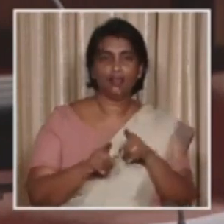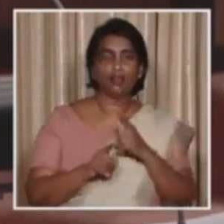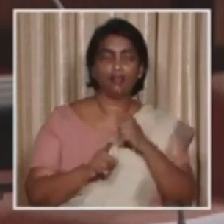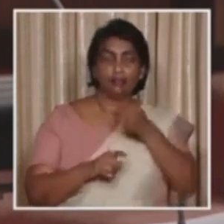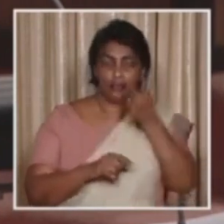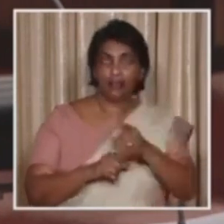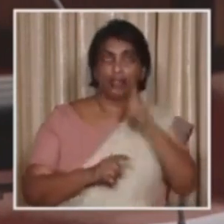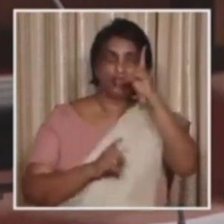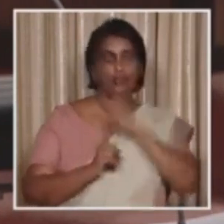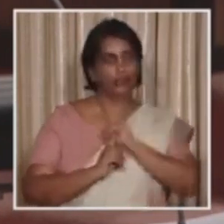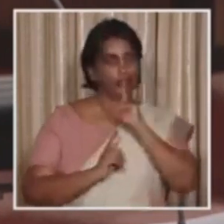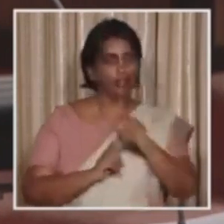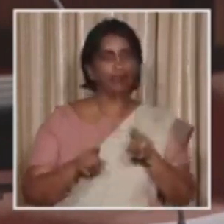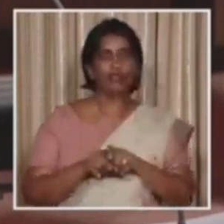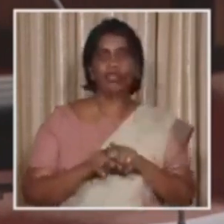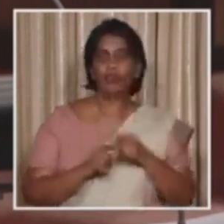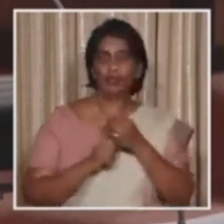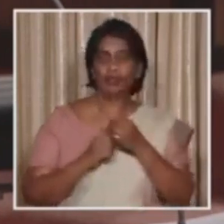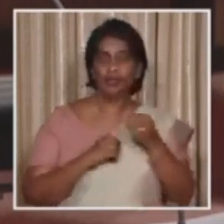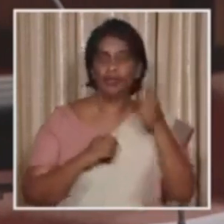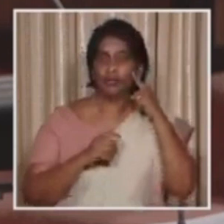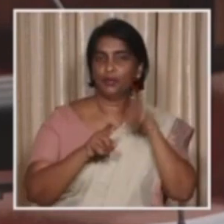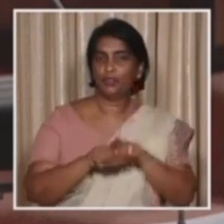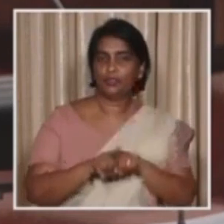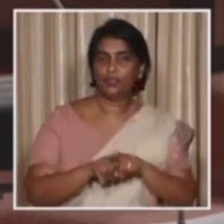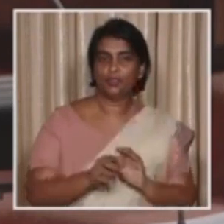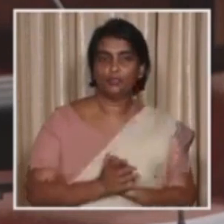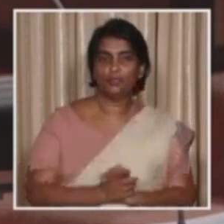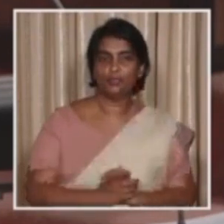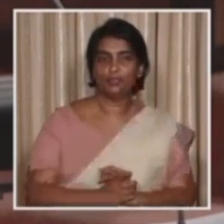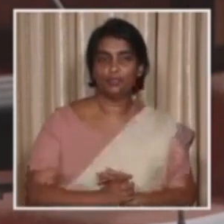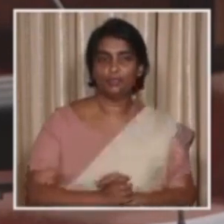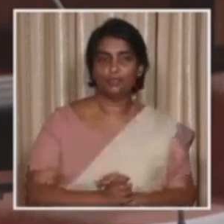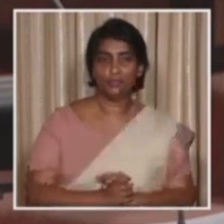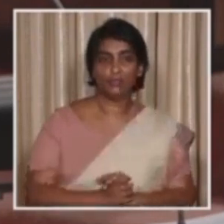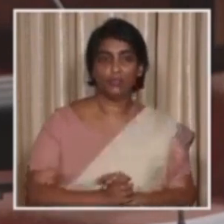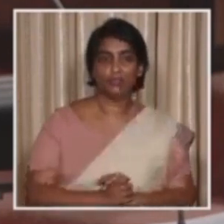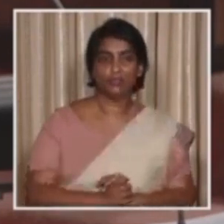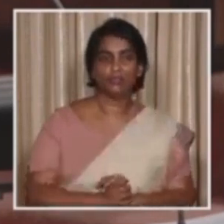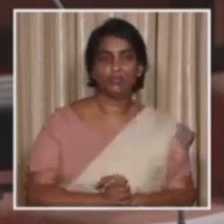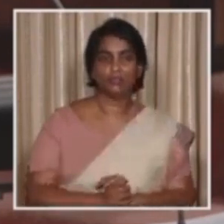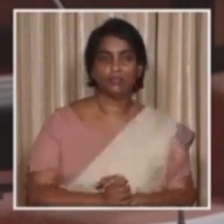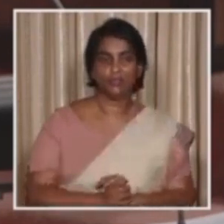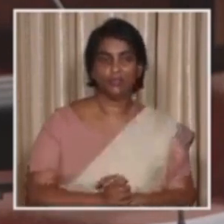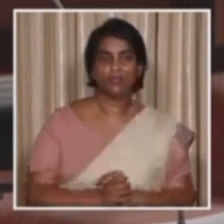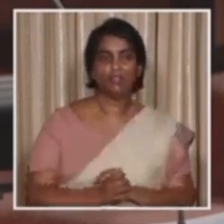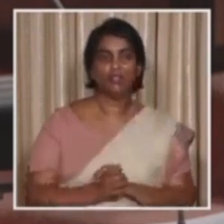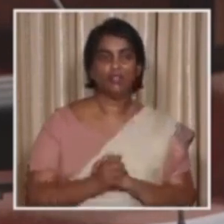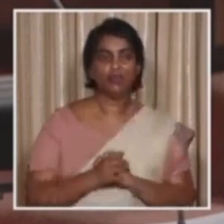பிரார்த்திக்கின்றேன். ஆகவே இந்த கொடுக்கப்படுகின்ற நிதியானது எங்களுடைய நாட்டிலே